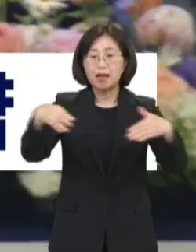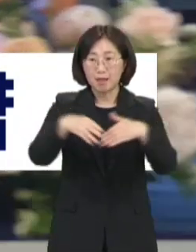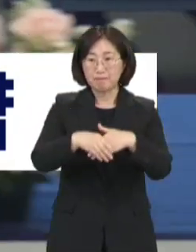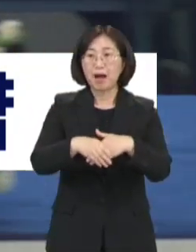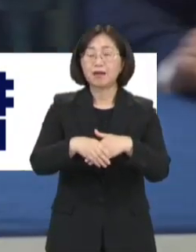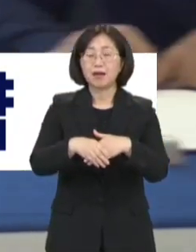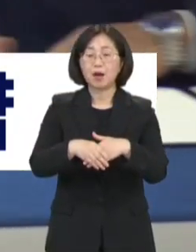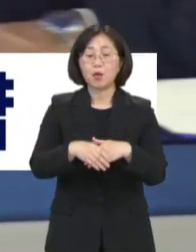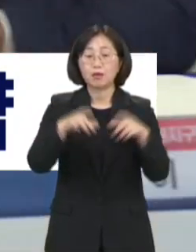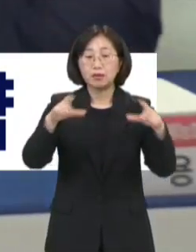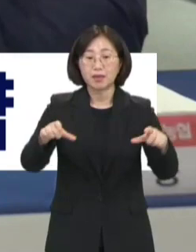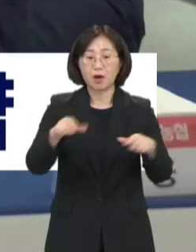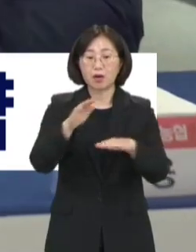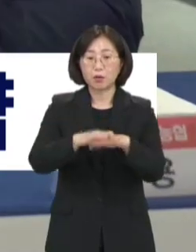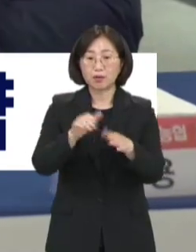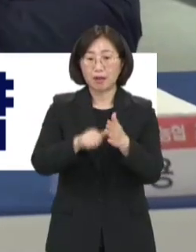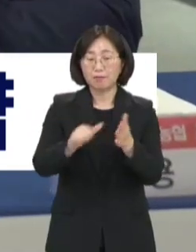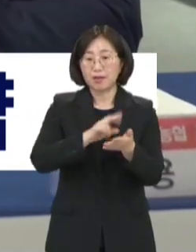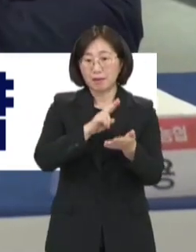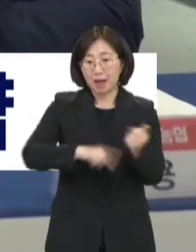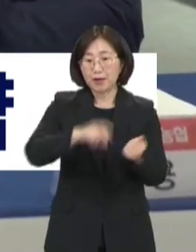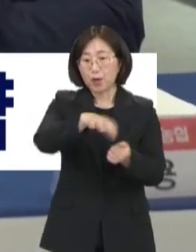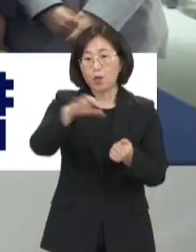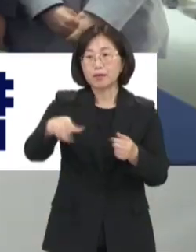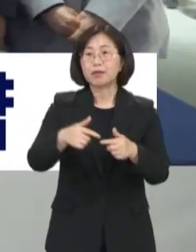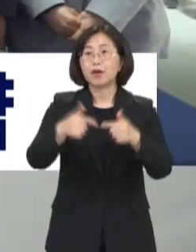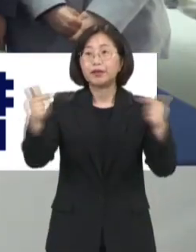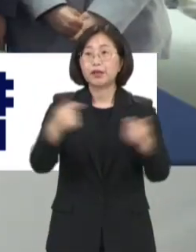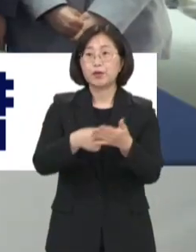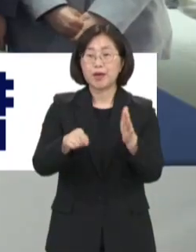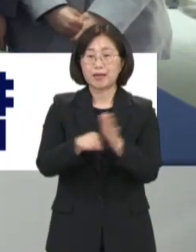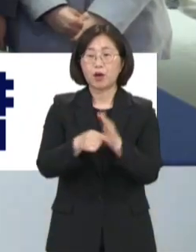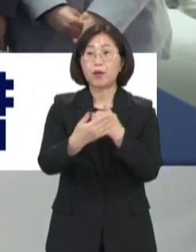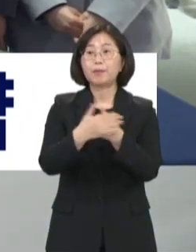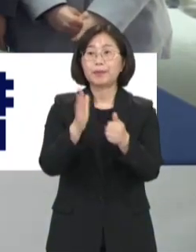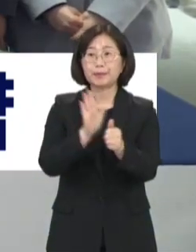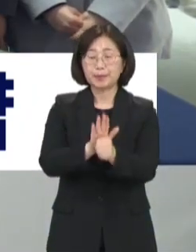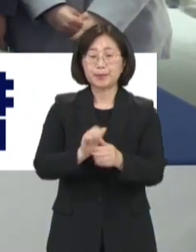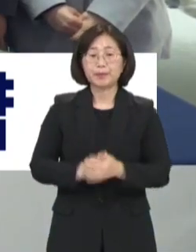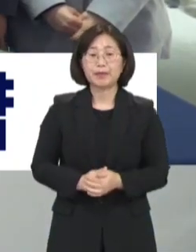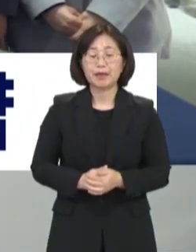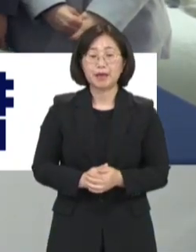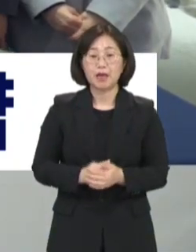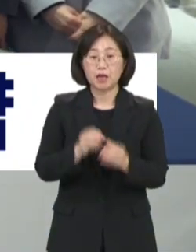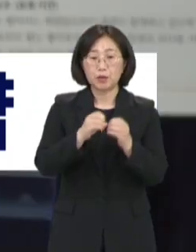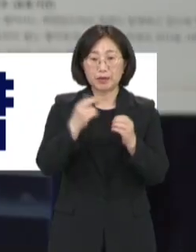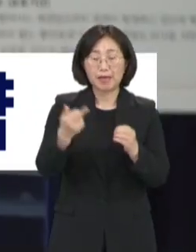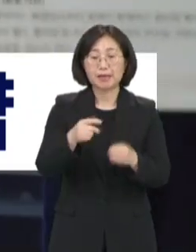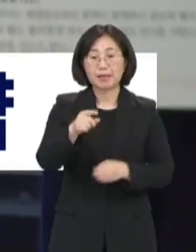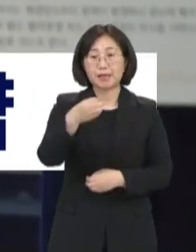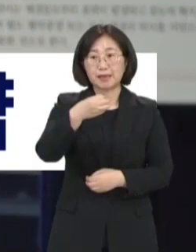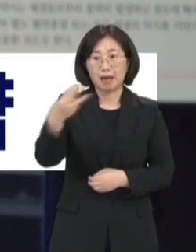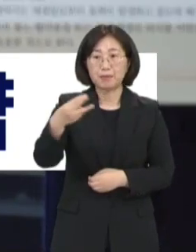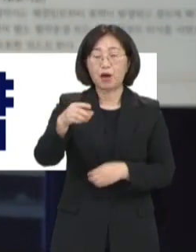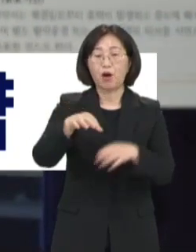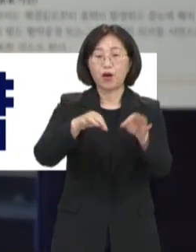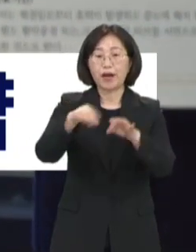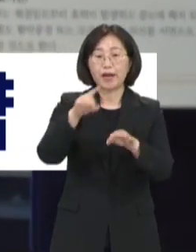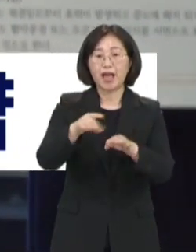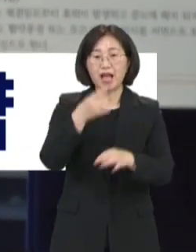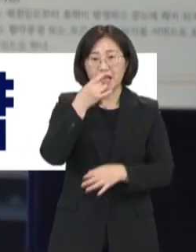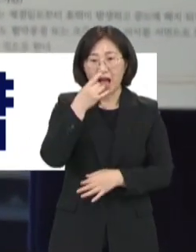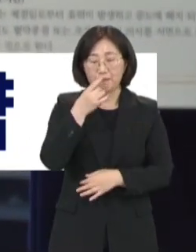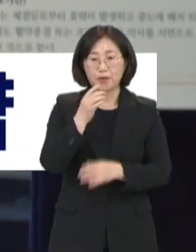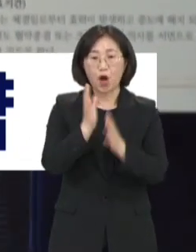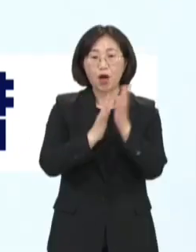맺고 지역 농산물 판로 확대를 위해 협력하기로 했습니다. 협약에 따라 논산시는 삼성 웰스토리에 양곡과